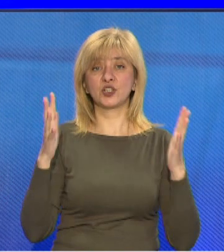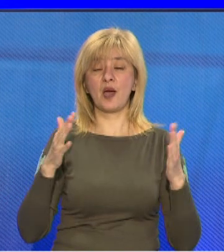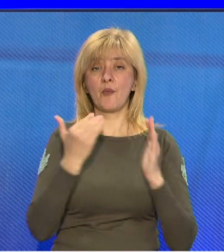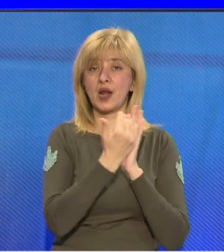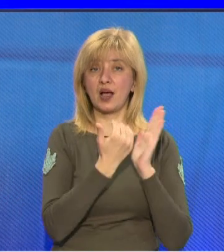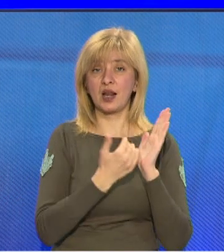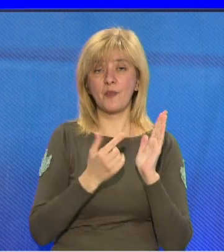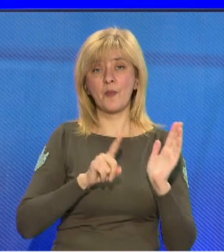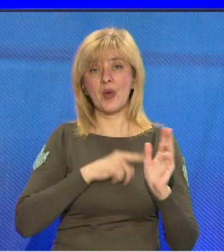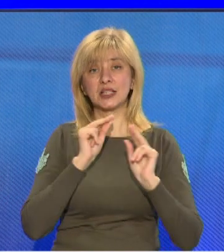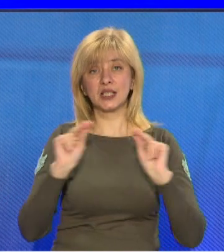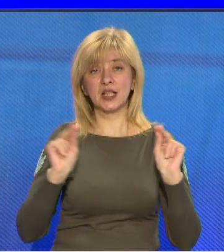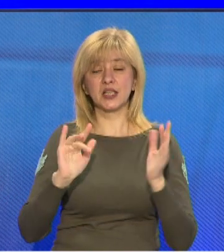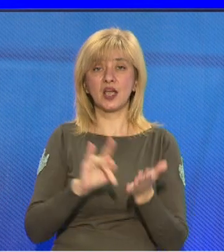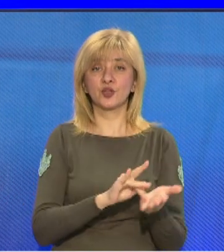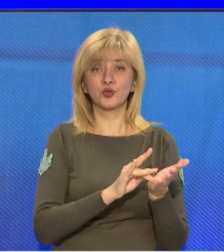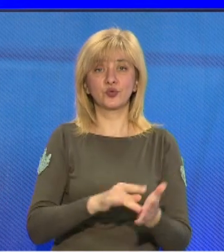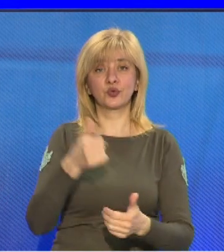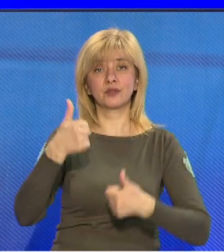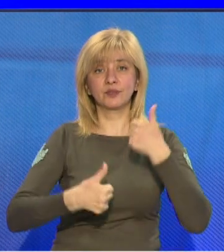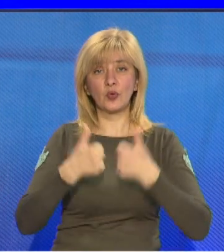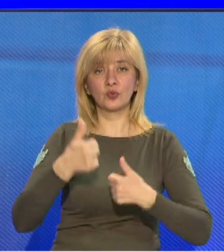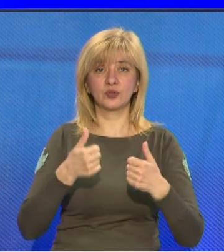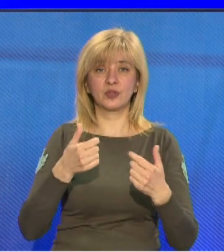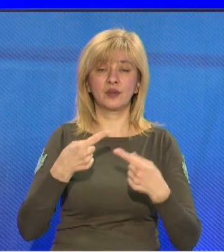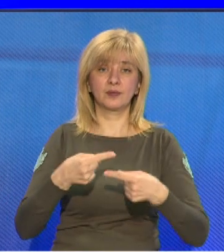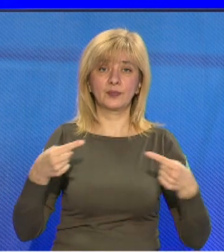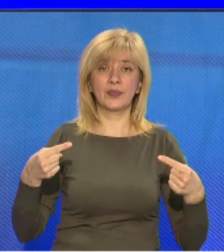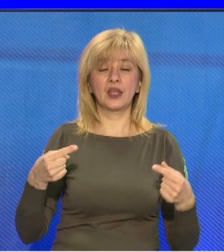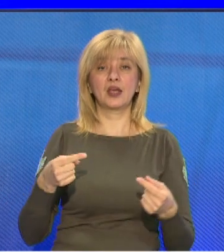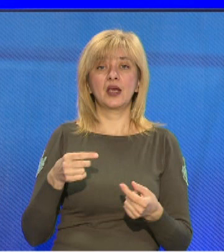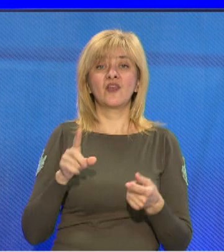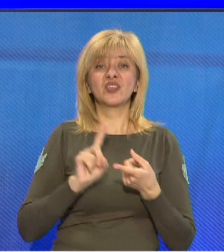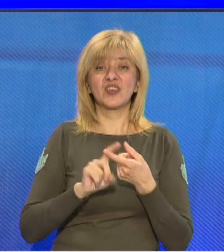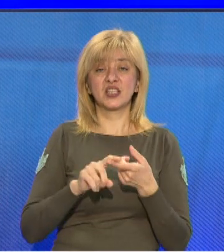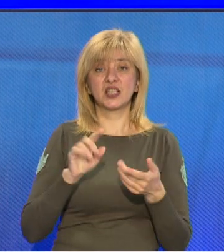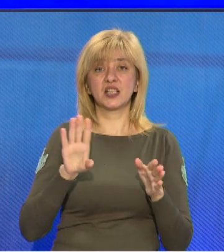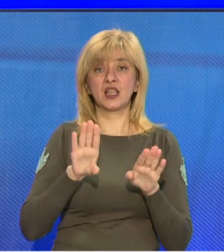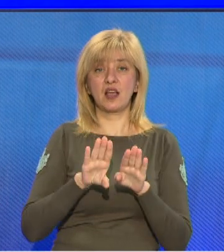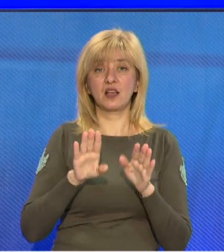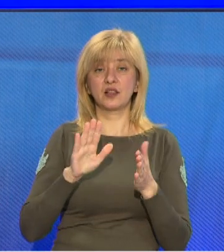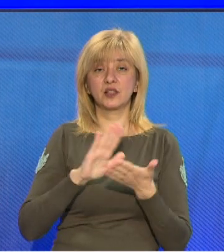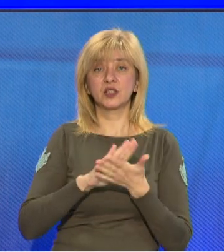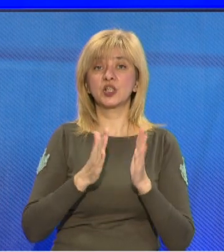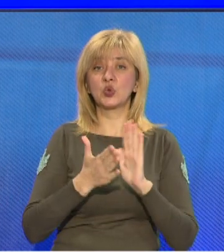квесты, экскурсіі, спартланды і не толькі. У сувязі са склаўшыся эпідсітуацыяй будуць прапанаваны і анлайн-лагеры са